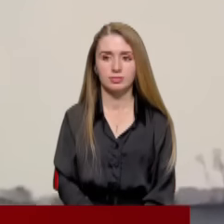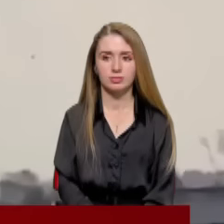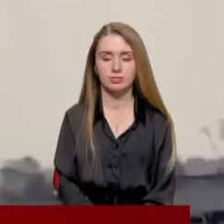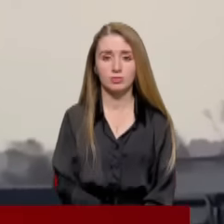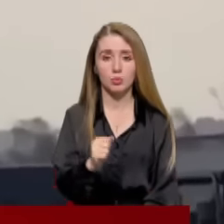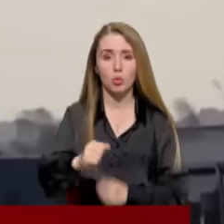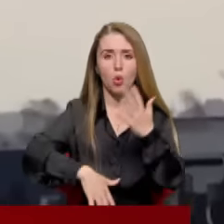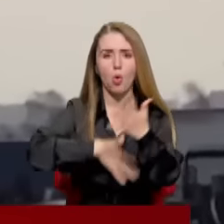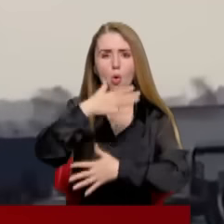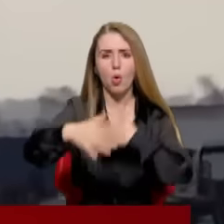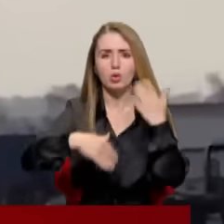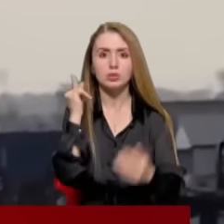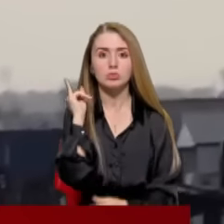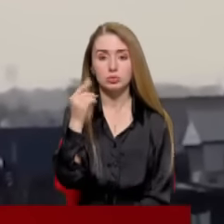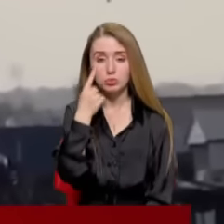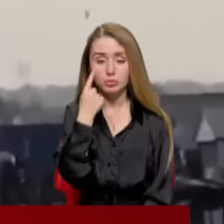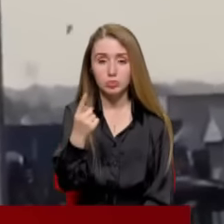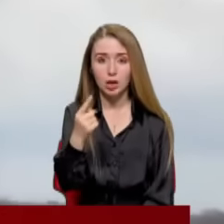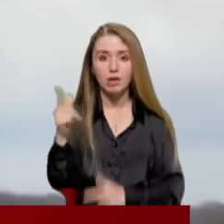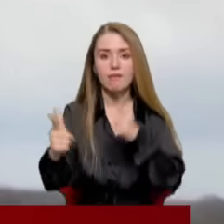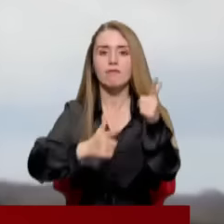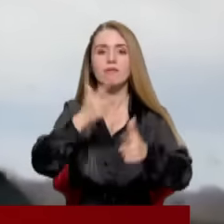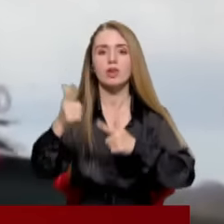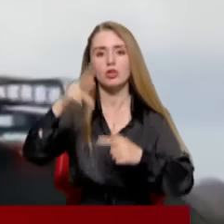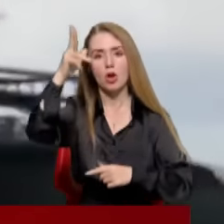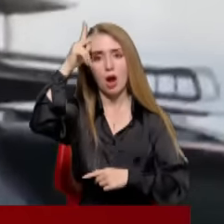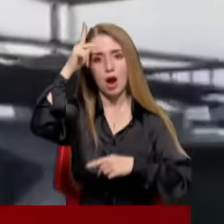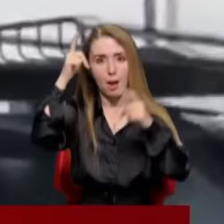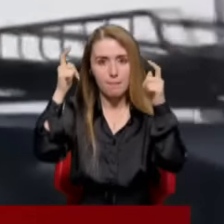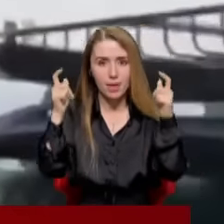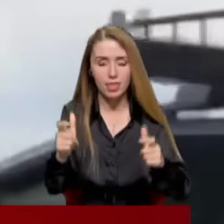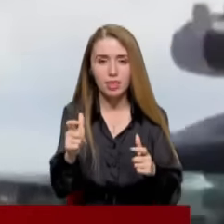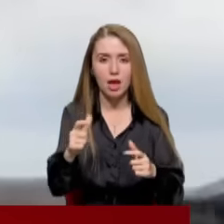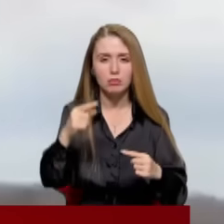Felaket filmlerinden bir sahneyi andıran görüntüler Amerika Birleşik